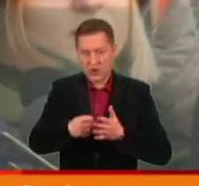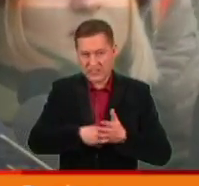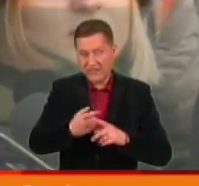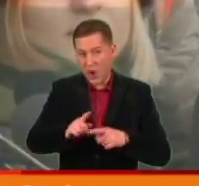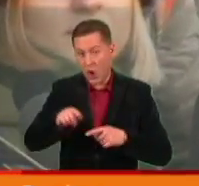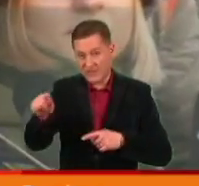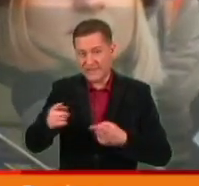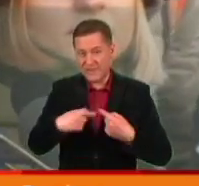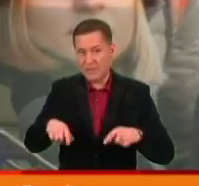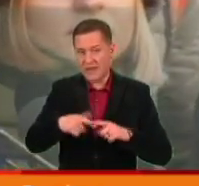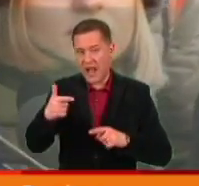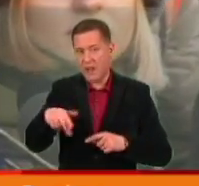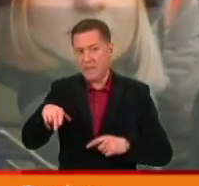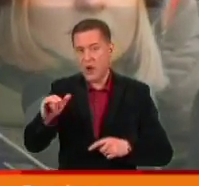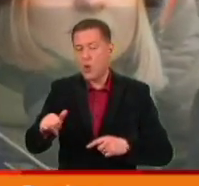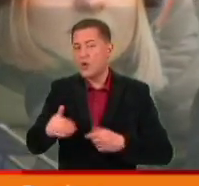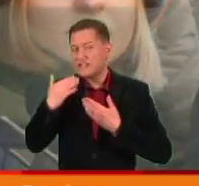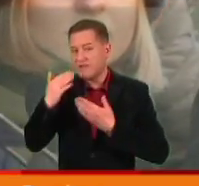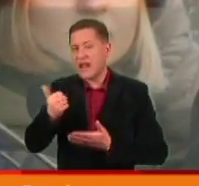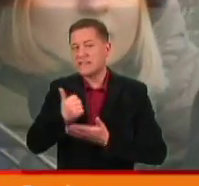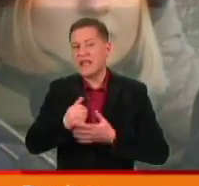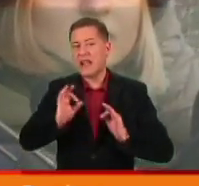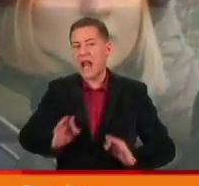департаментом. Я звертався до генерального прокурора